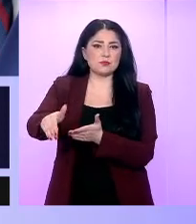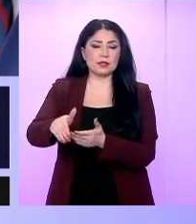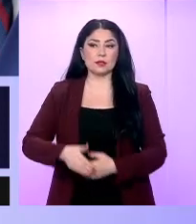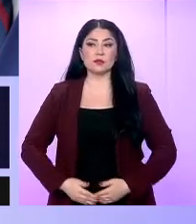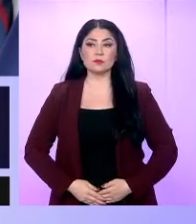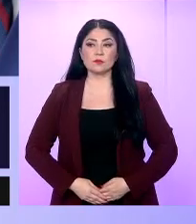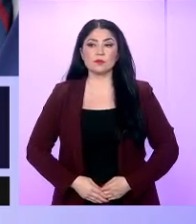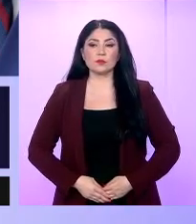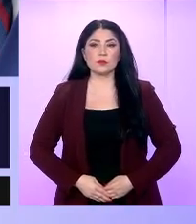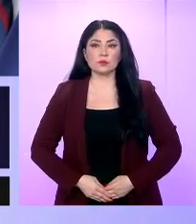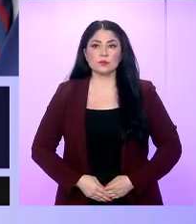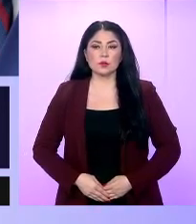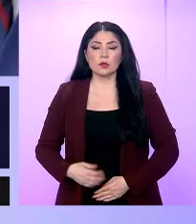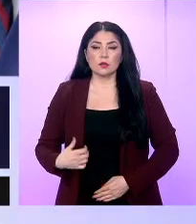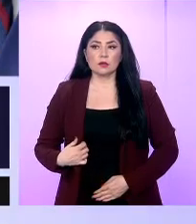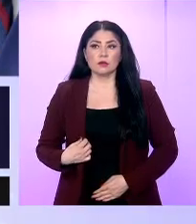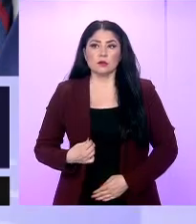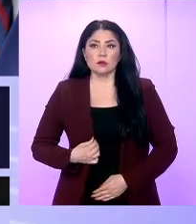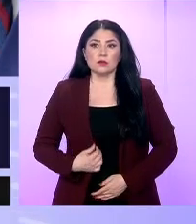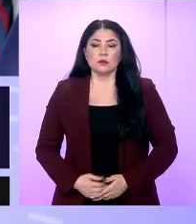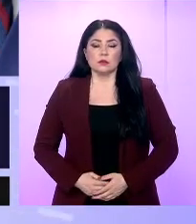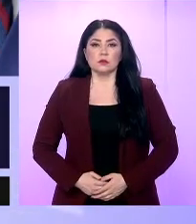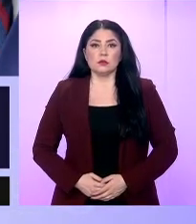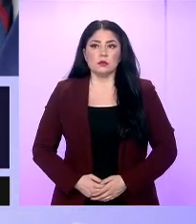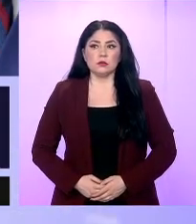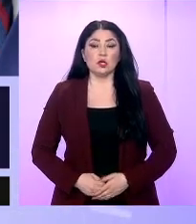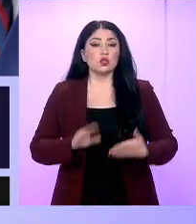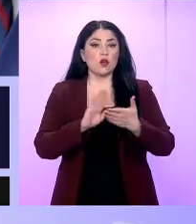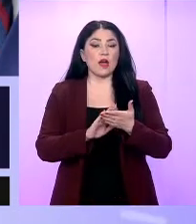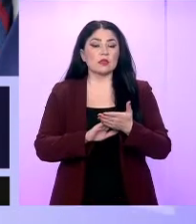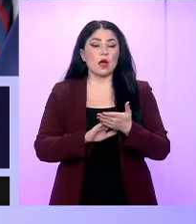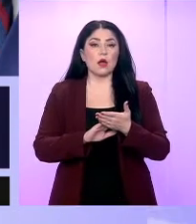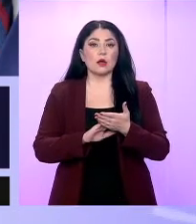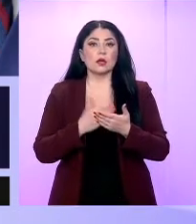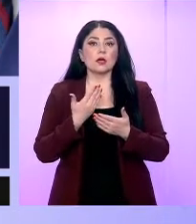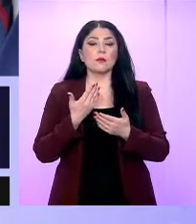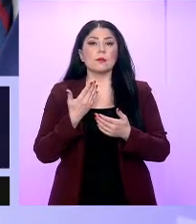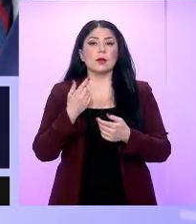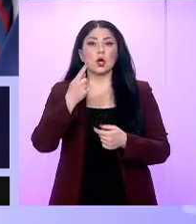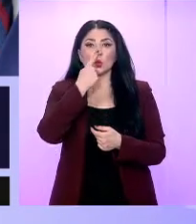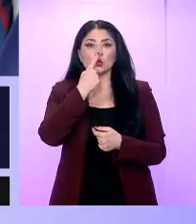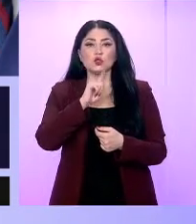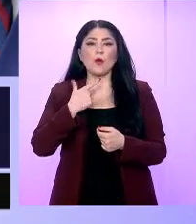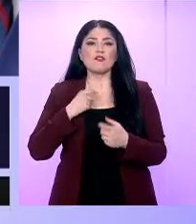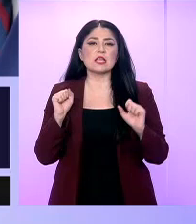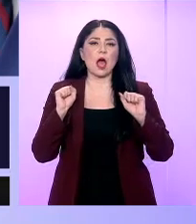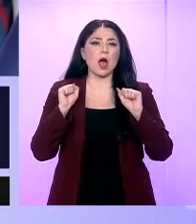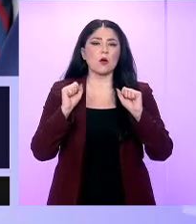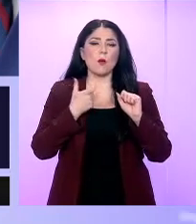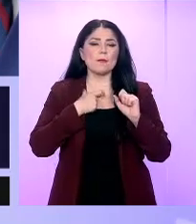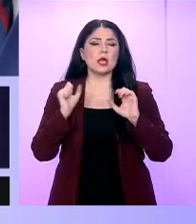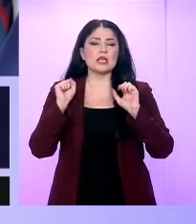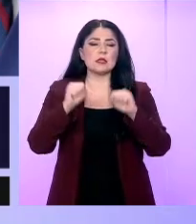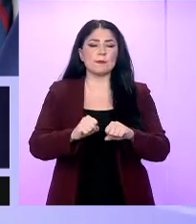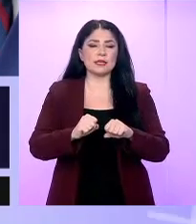guvernatorul regiunii Kim, precum că dovada faptului că rușii și-au luat gândul de la a cuceri orașul pe cale terestră